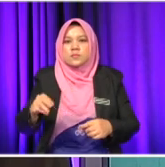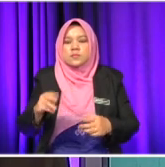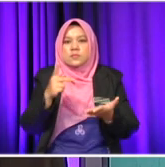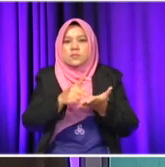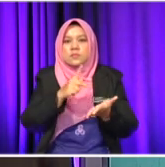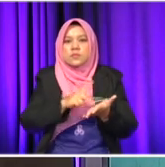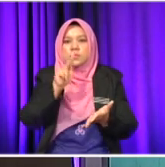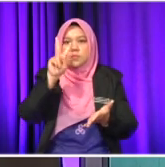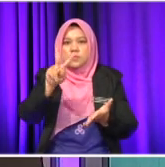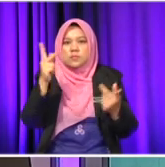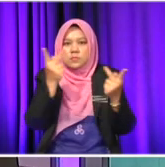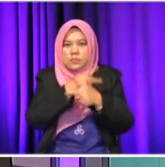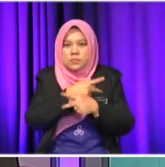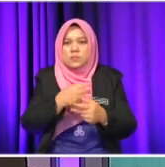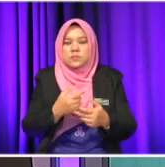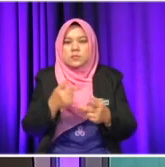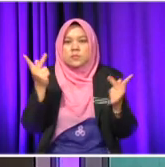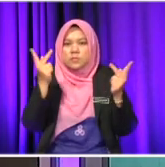kalimat 15.550